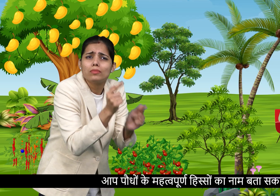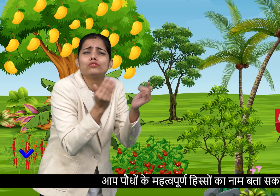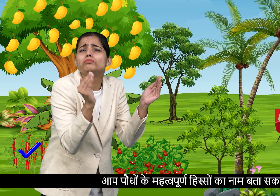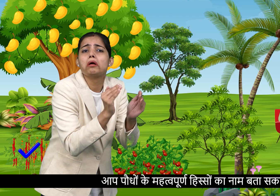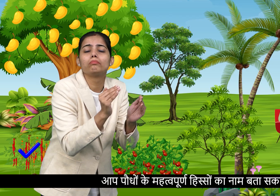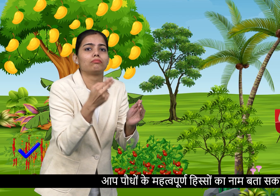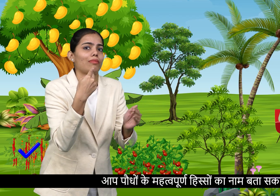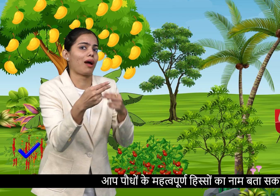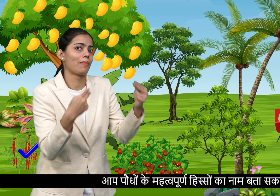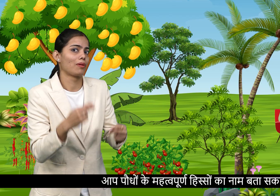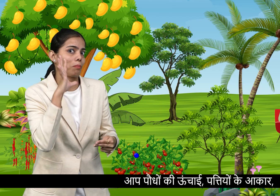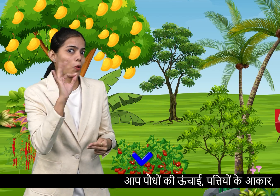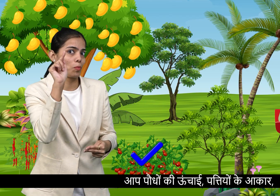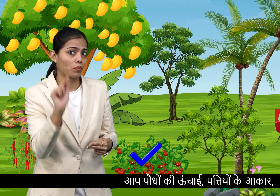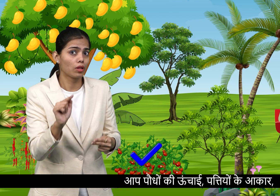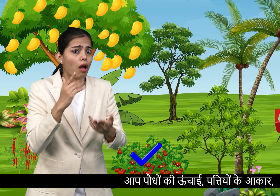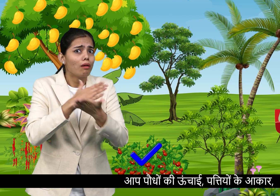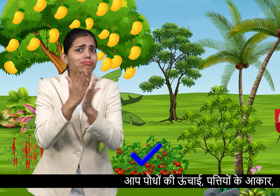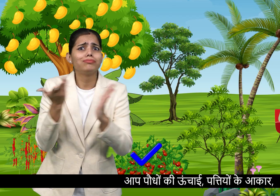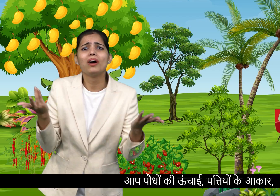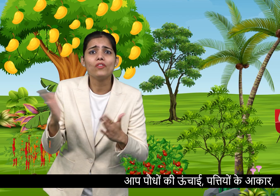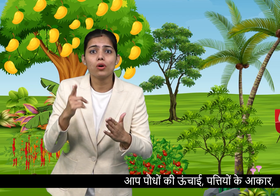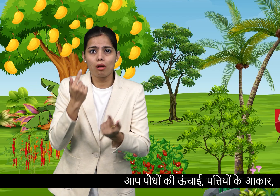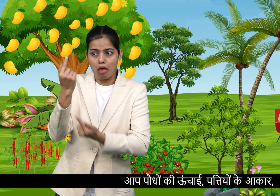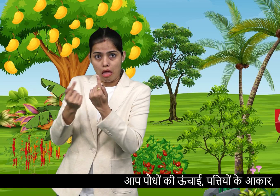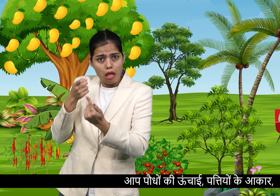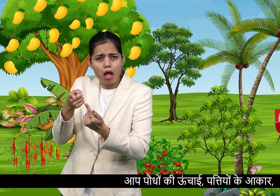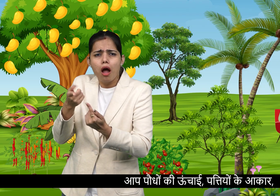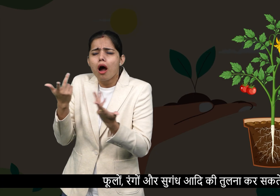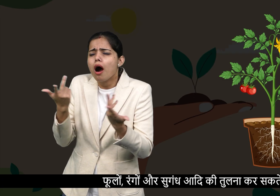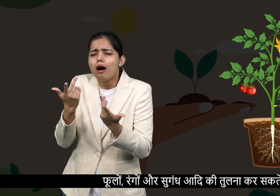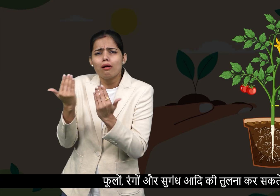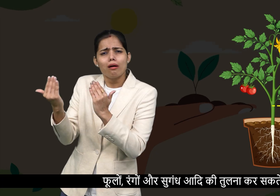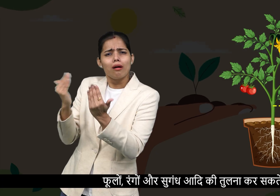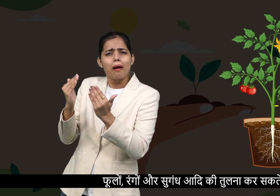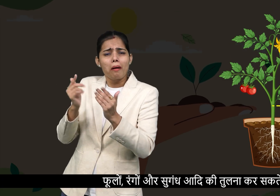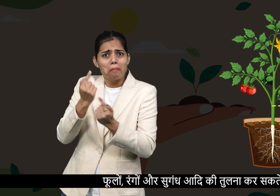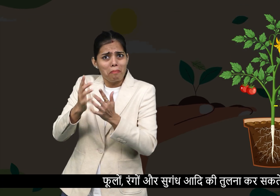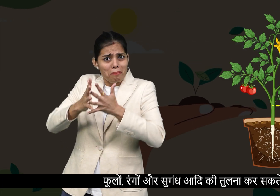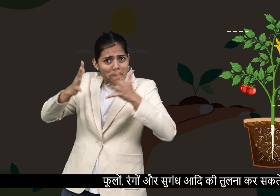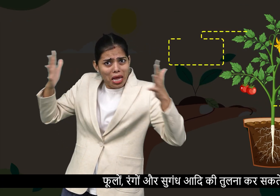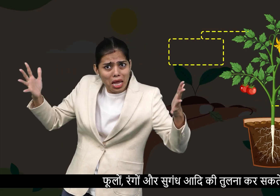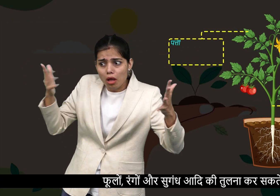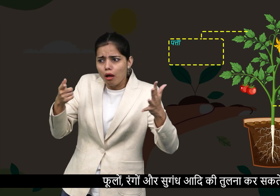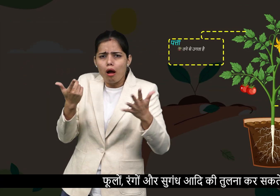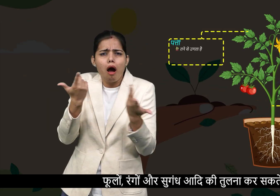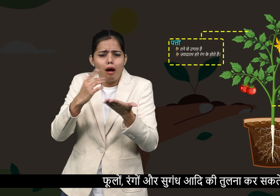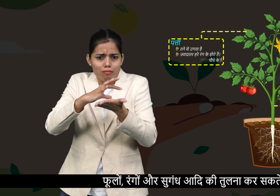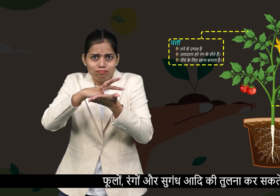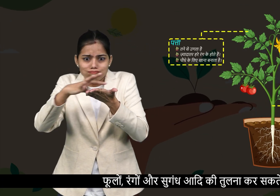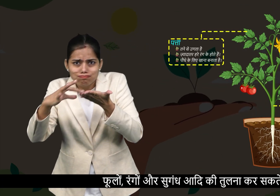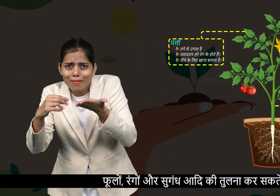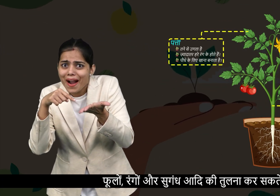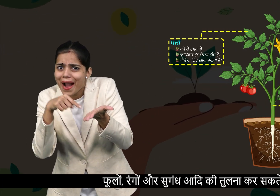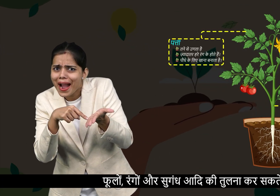बता सकते हैं। आप पौधों की ऊंचाई, पत्तियों के आकार, फूलों, रंगों और सुगंध आदि की तुलना कर सकते